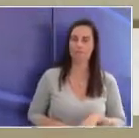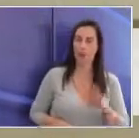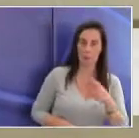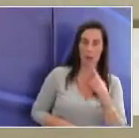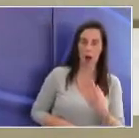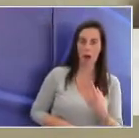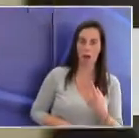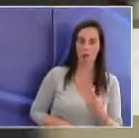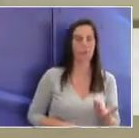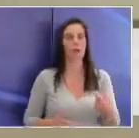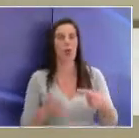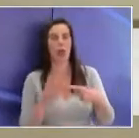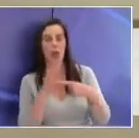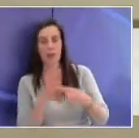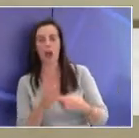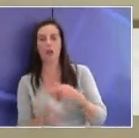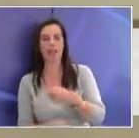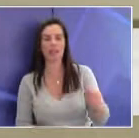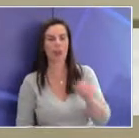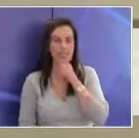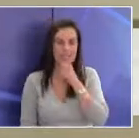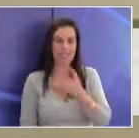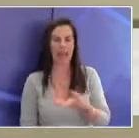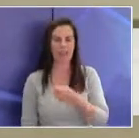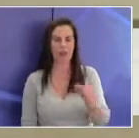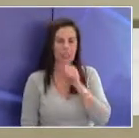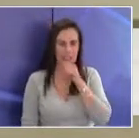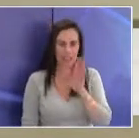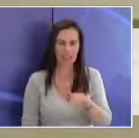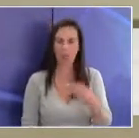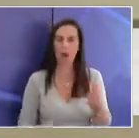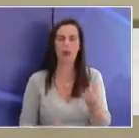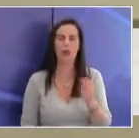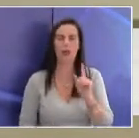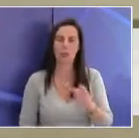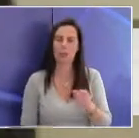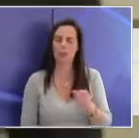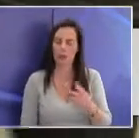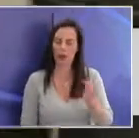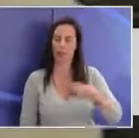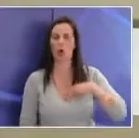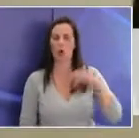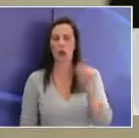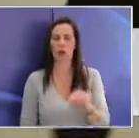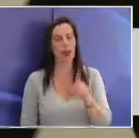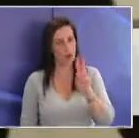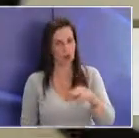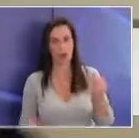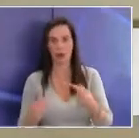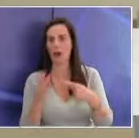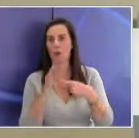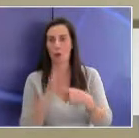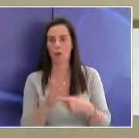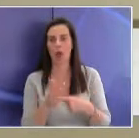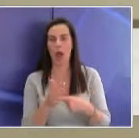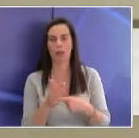שאמרת, הקצבאות, הזקנה ו... קצבאות, זקנה וזה, זה גם עניין כלכלי, אנחנו צריכים לקחת את זה על עצמנו. אבל יש דברים, כמו